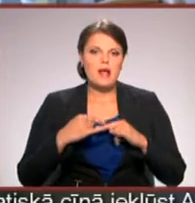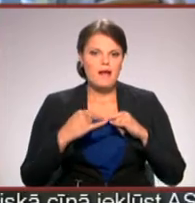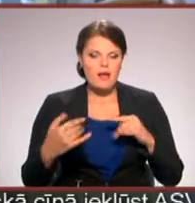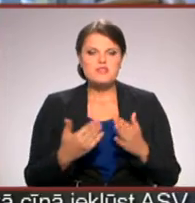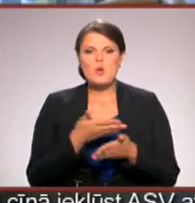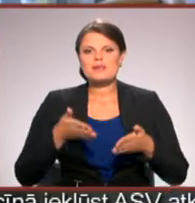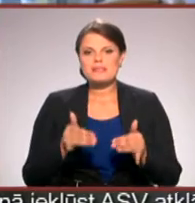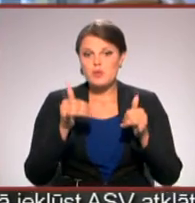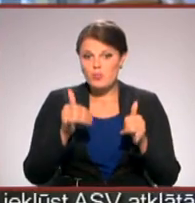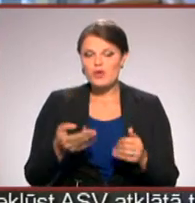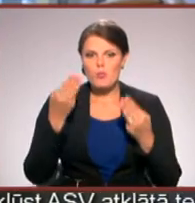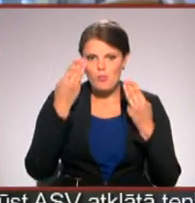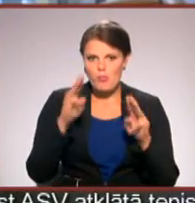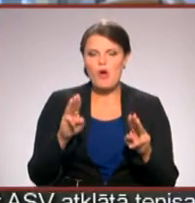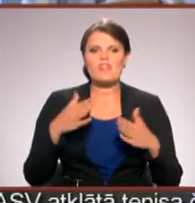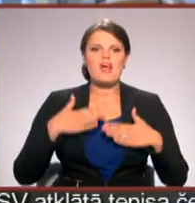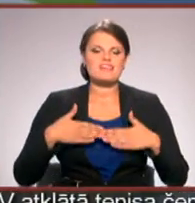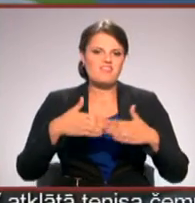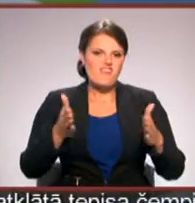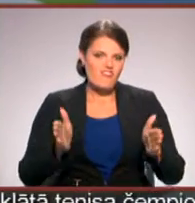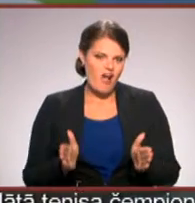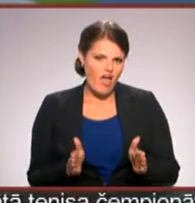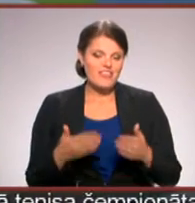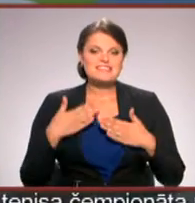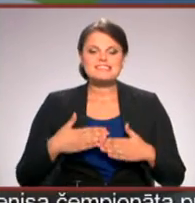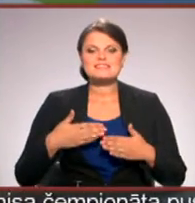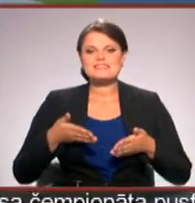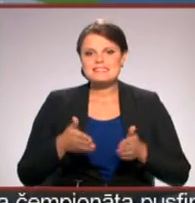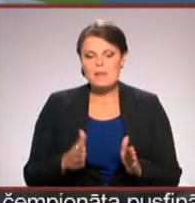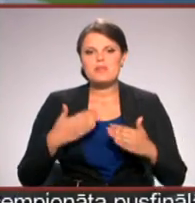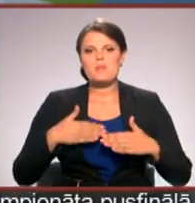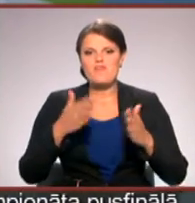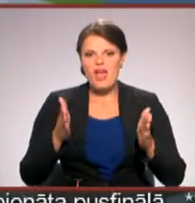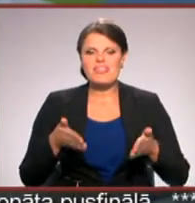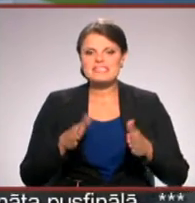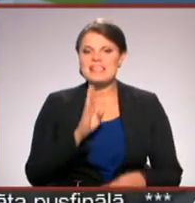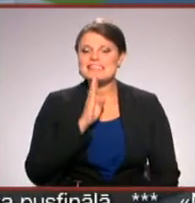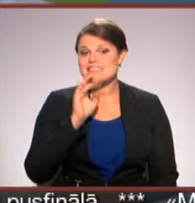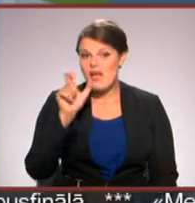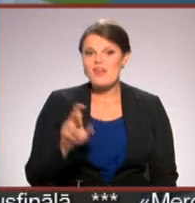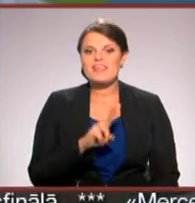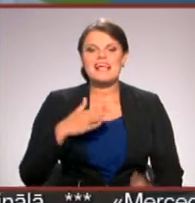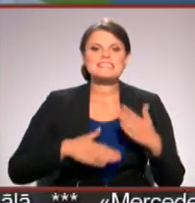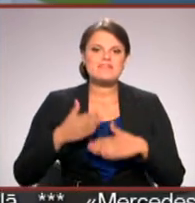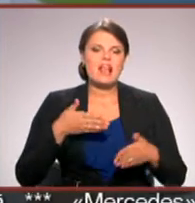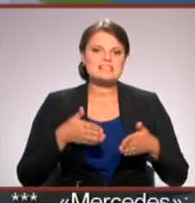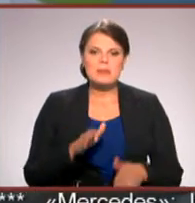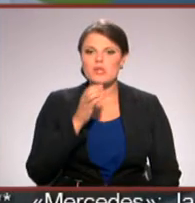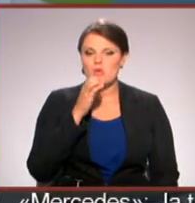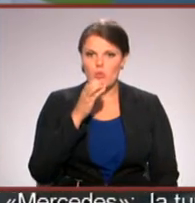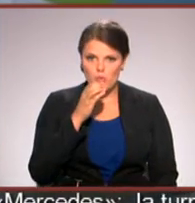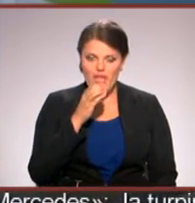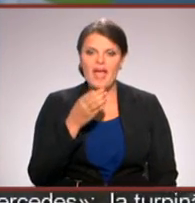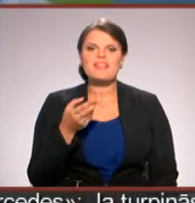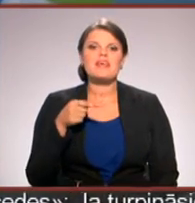jauniem dzemdību krēsliem un modernas vannas. Dzemdību vannā dzemdē sievietes, kas vēlas dzemdēt ūdenī